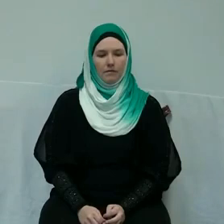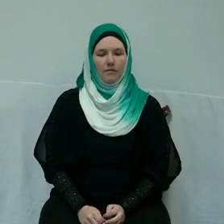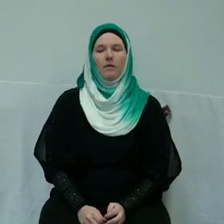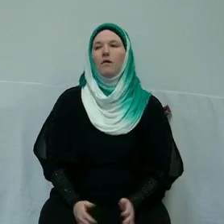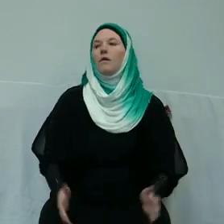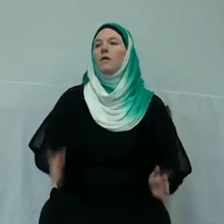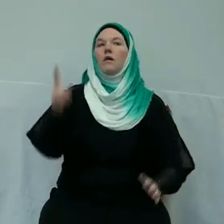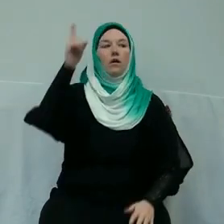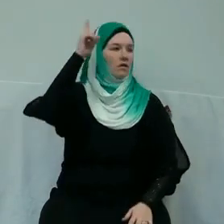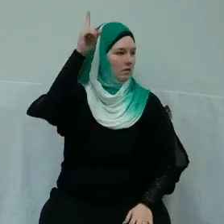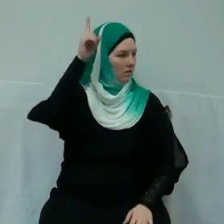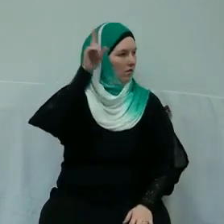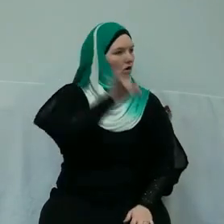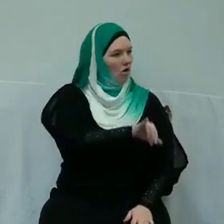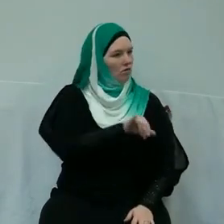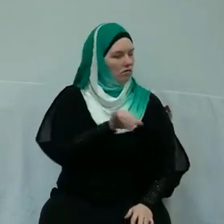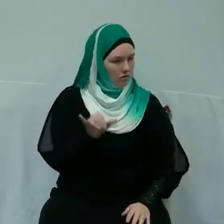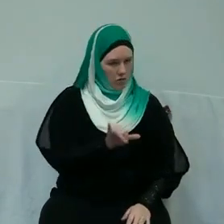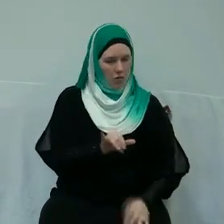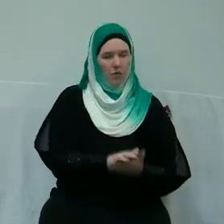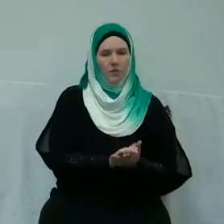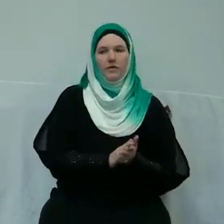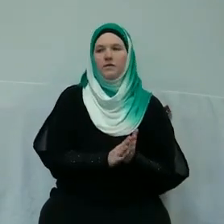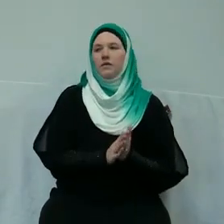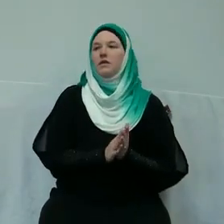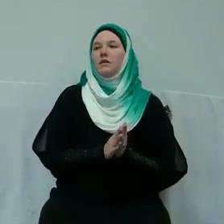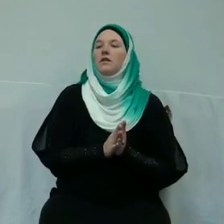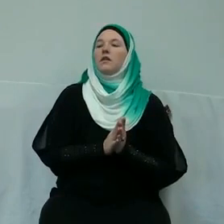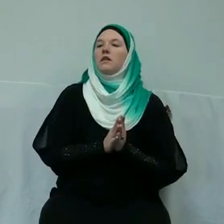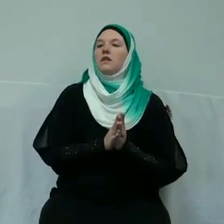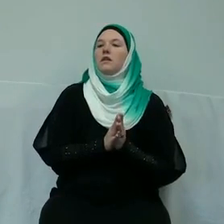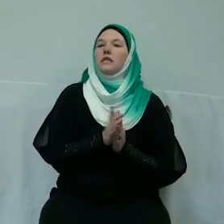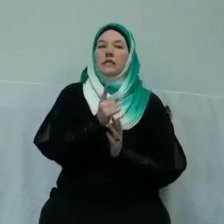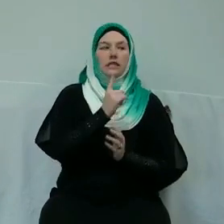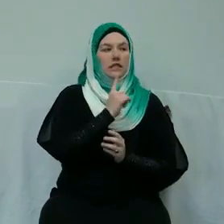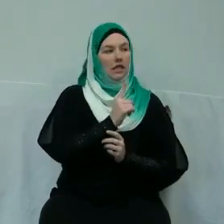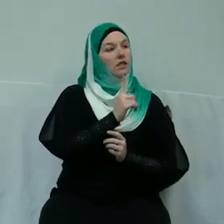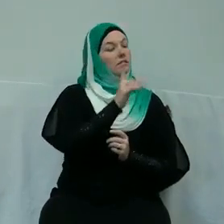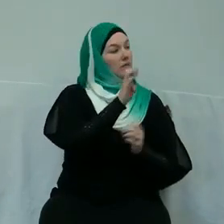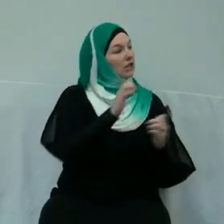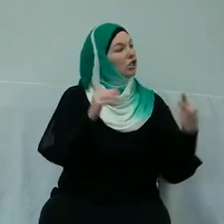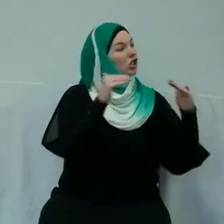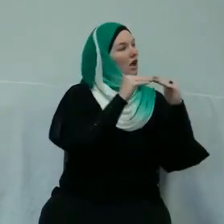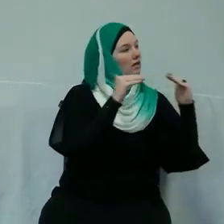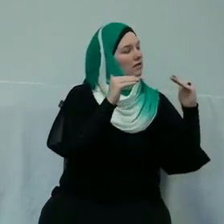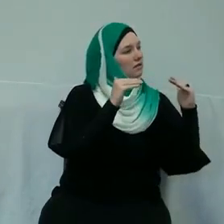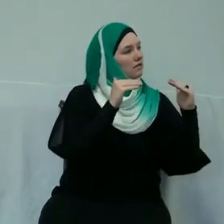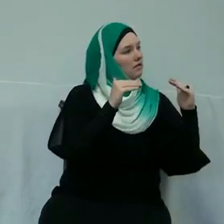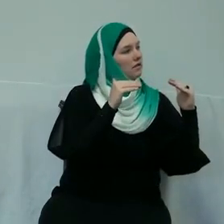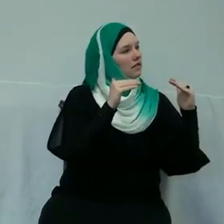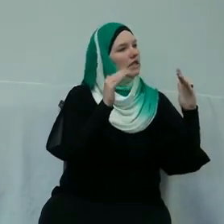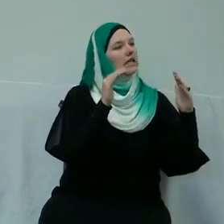الله سبحانه وتعالى also goes as far as saying be just even with